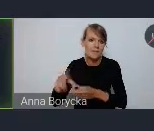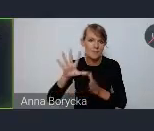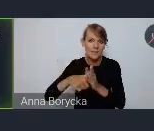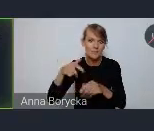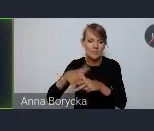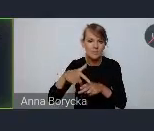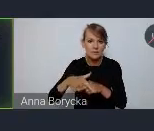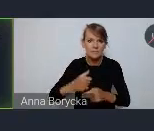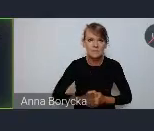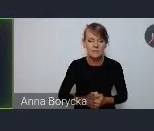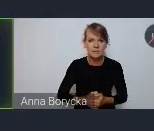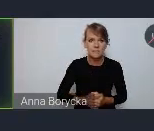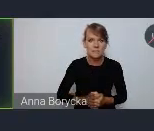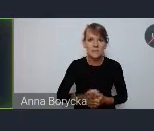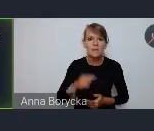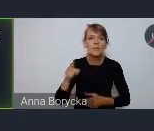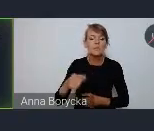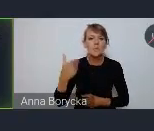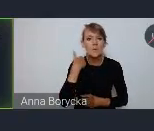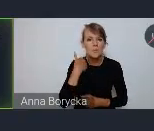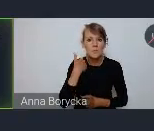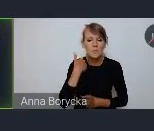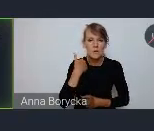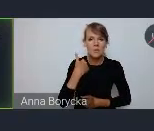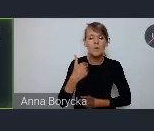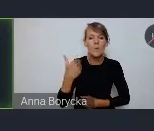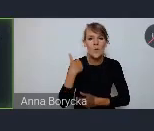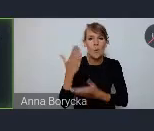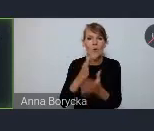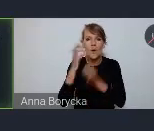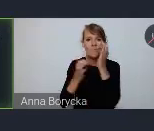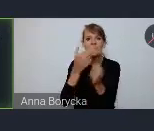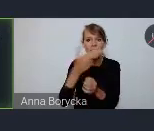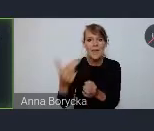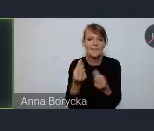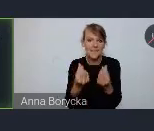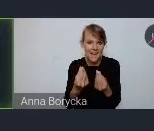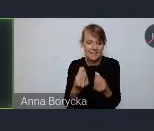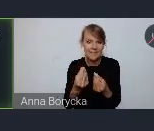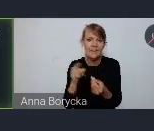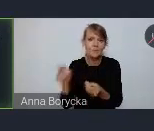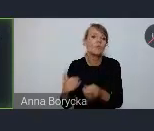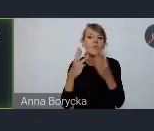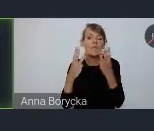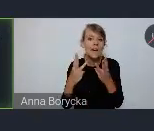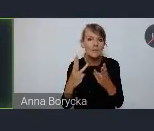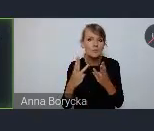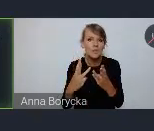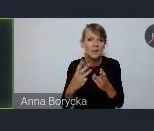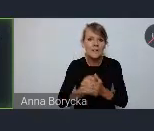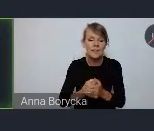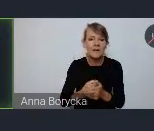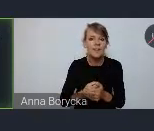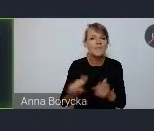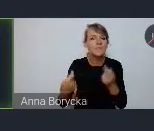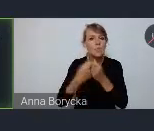Tak jak już wcześniej słyszeliśmy o finansach, ważne jest, aby zwrócić uwagę na to, żeby